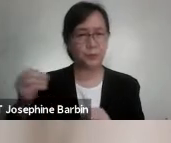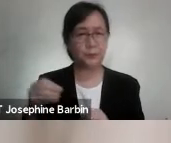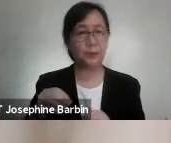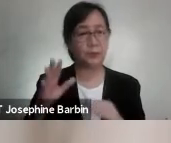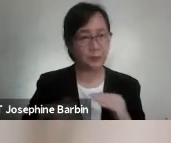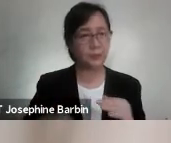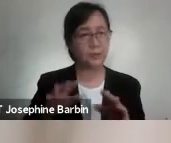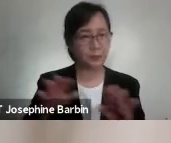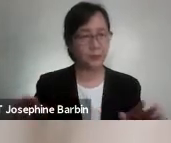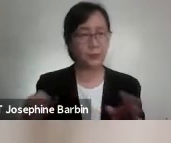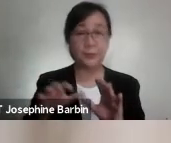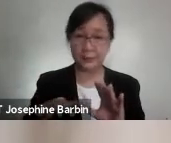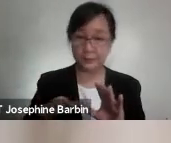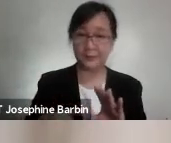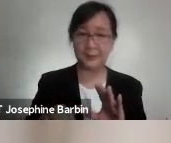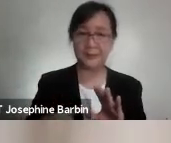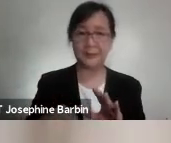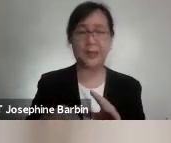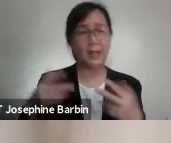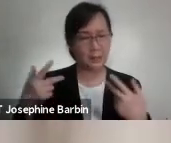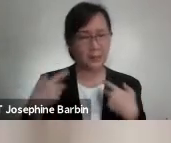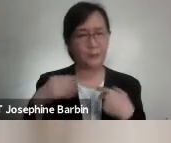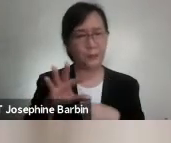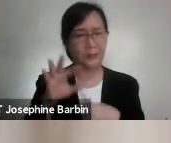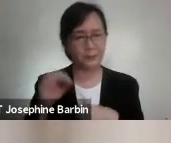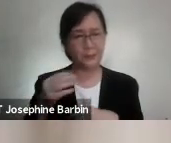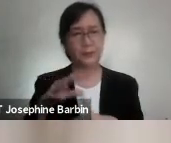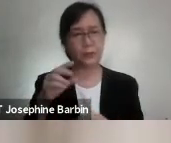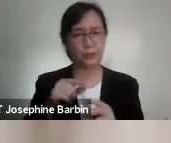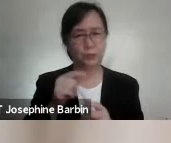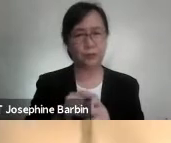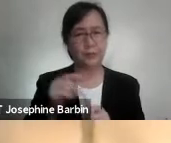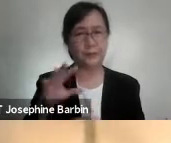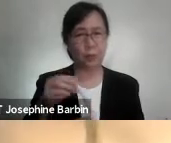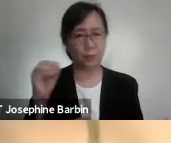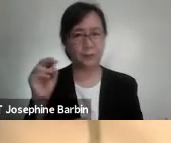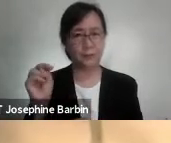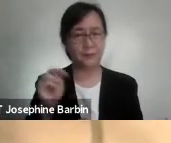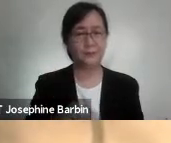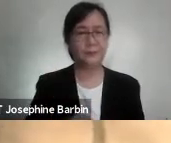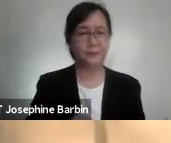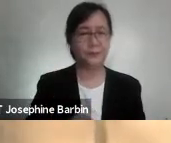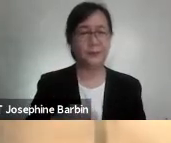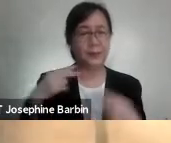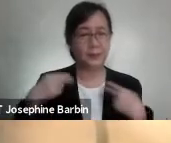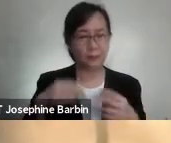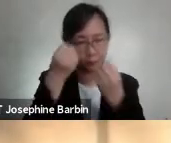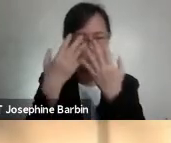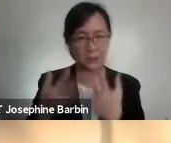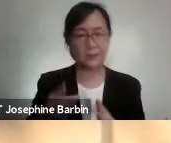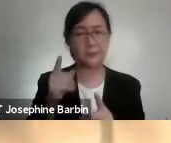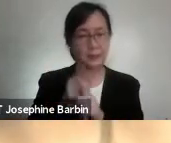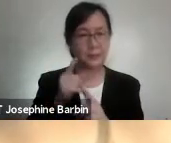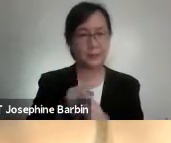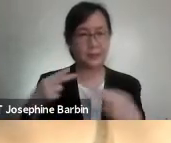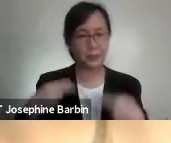применять, управлять ими, а не искать, как этим воспользоваться. Health information must be accurate and health services